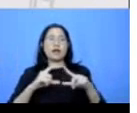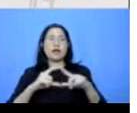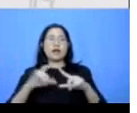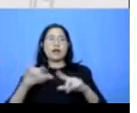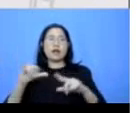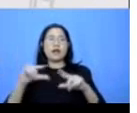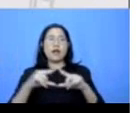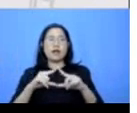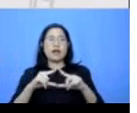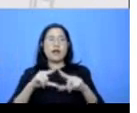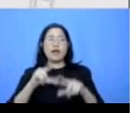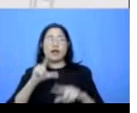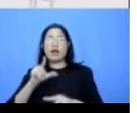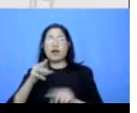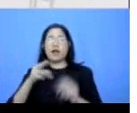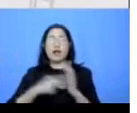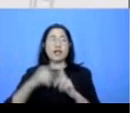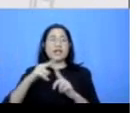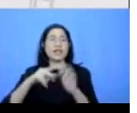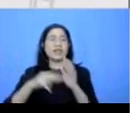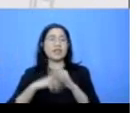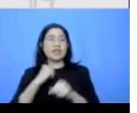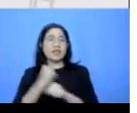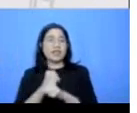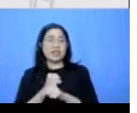Saya akan lanjut.